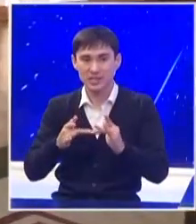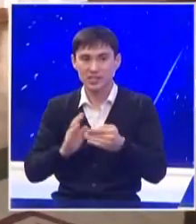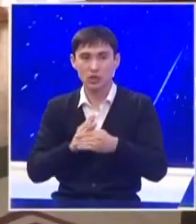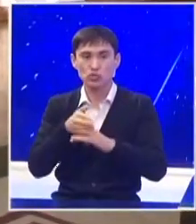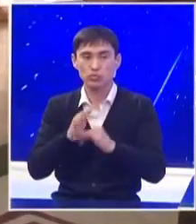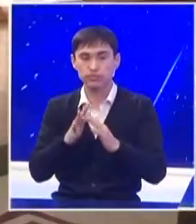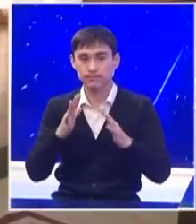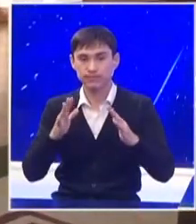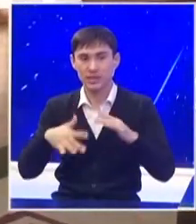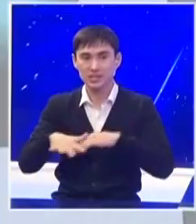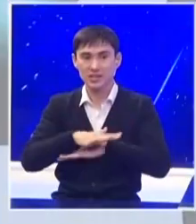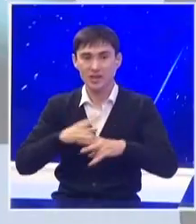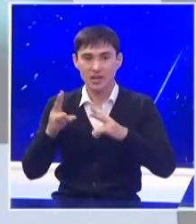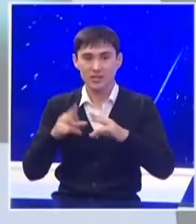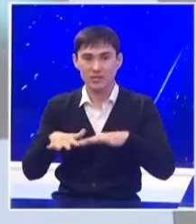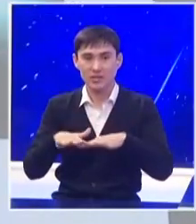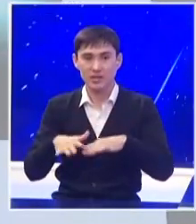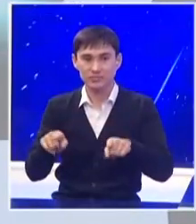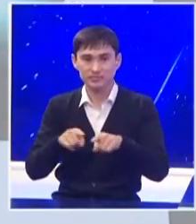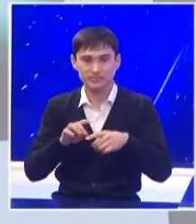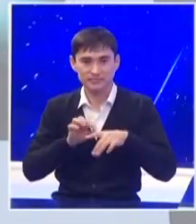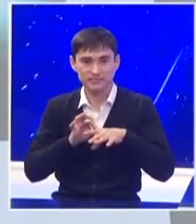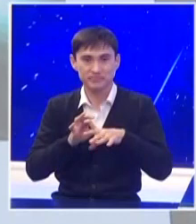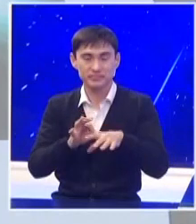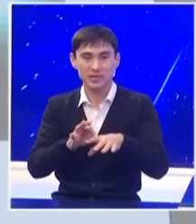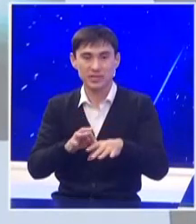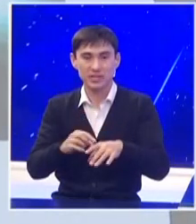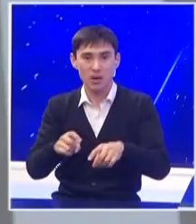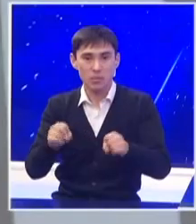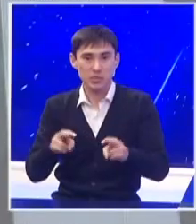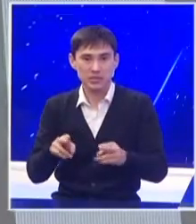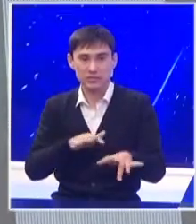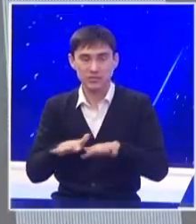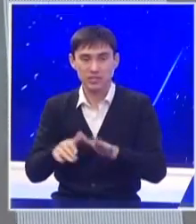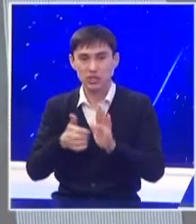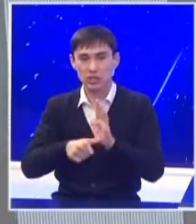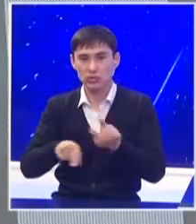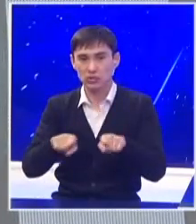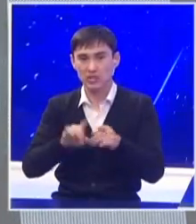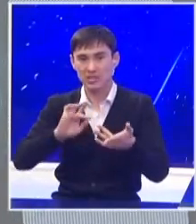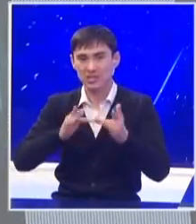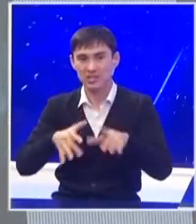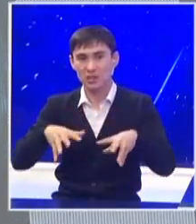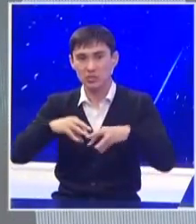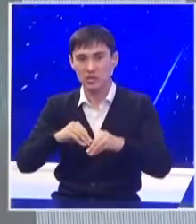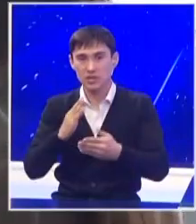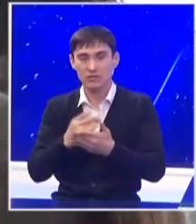доступность побуждает население идти на поводу радикального движения. В стране насчитывается около 600 таких интернет-объединений. Только в одной сети